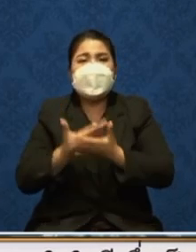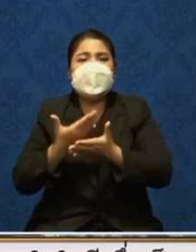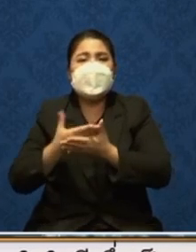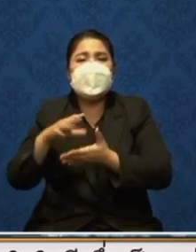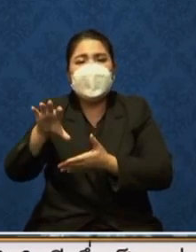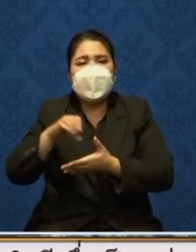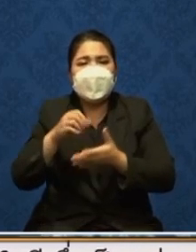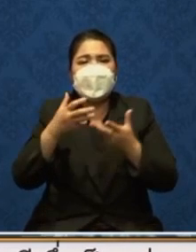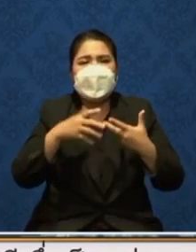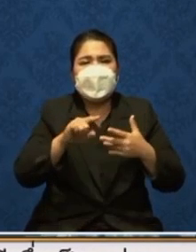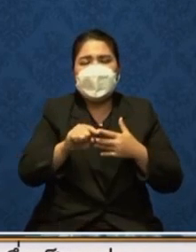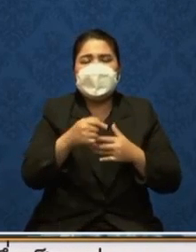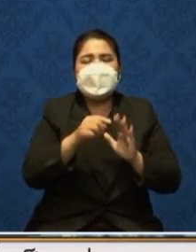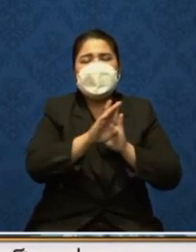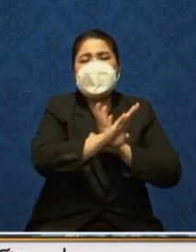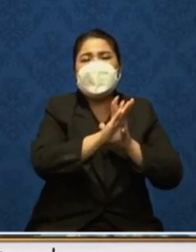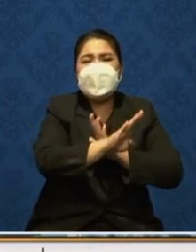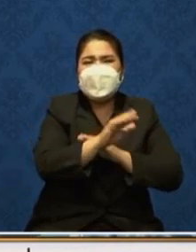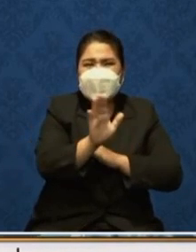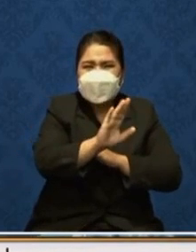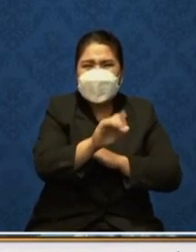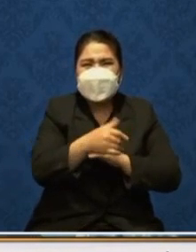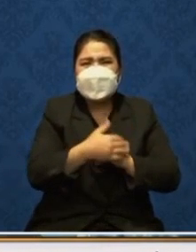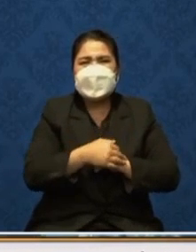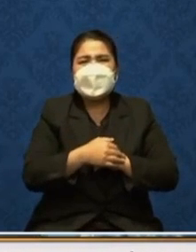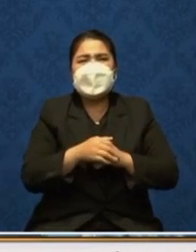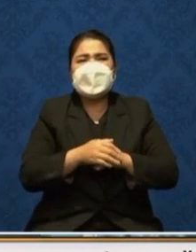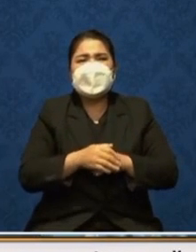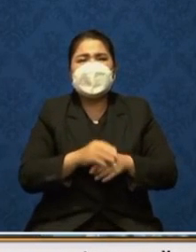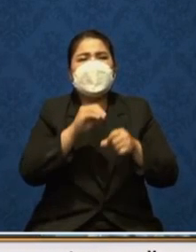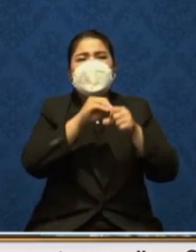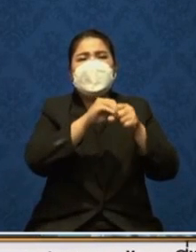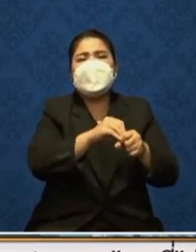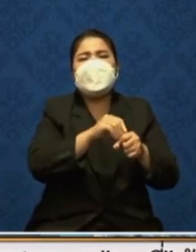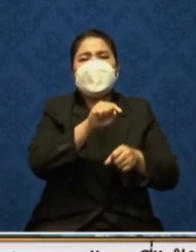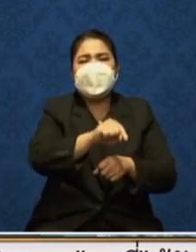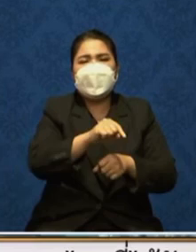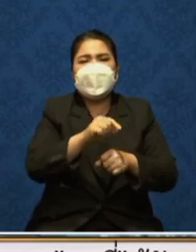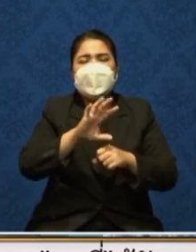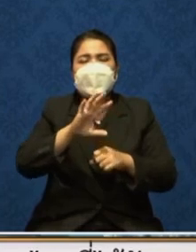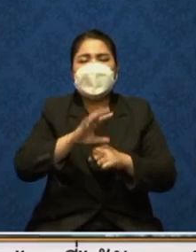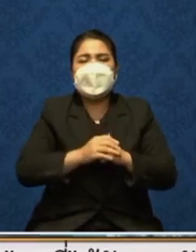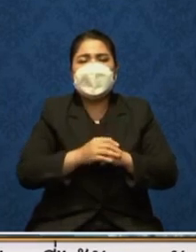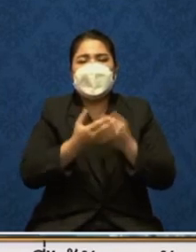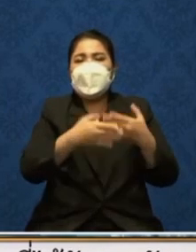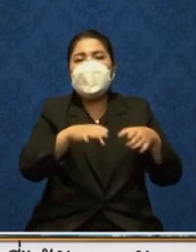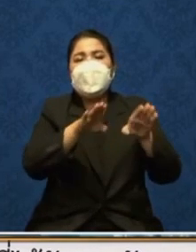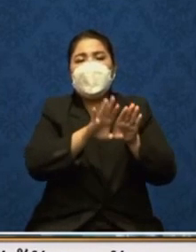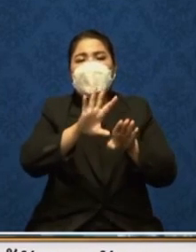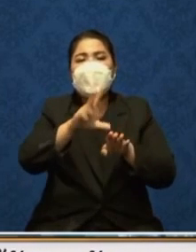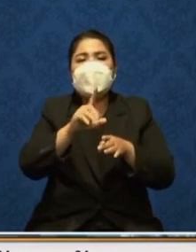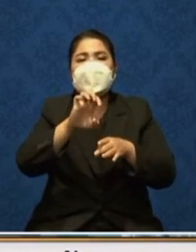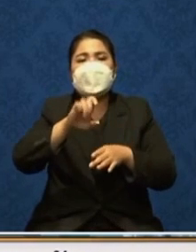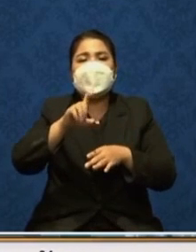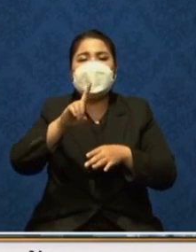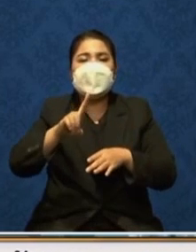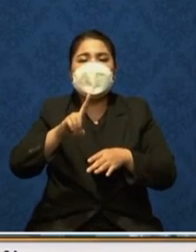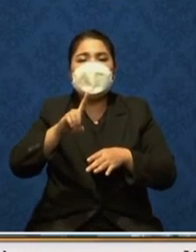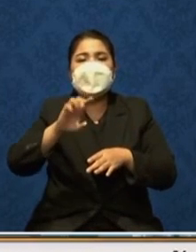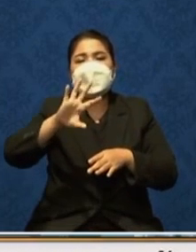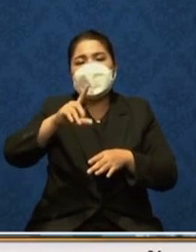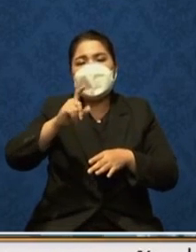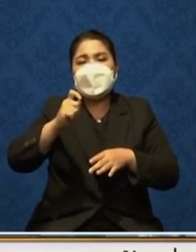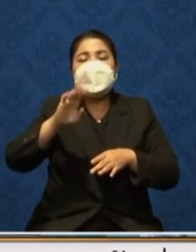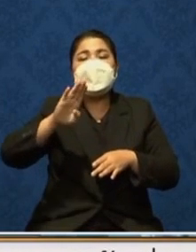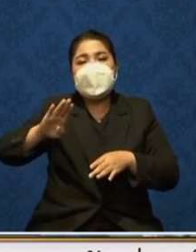bipartิษทำ Segม่มไปชดชอบบุรีก่อนเสมอเอาภาพใหดู บริเวนชดชบ Ble Treeจุดที่